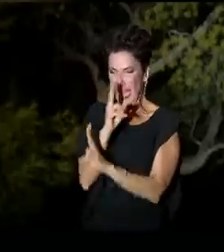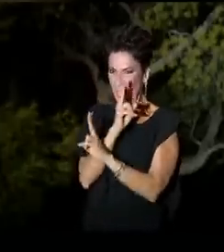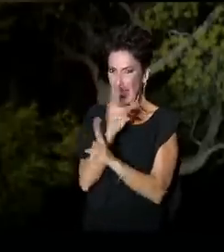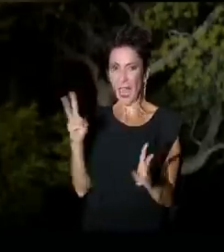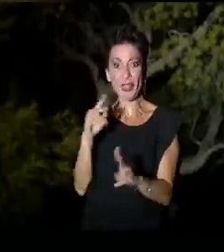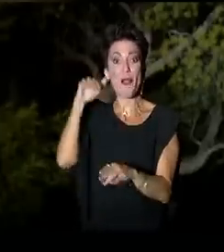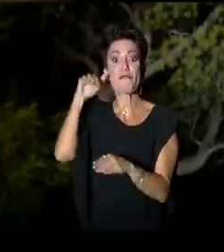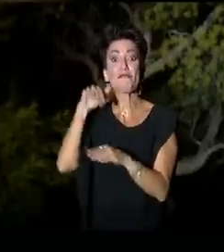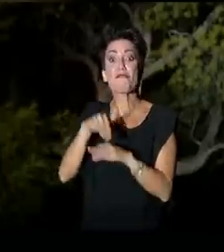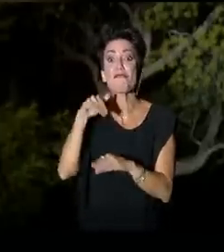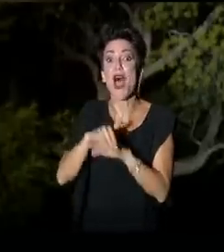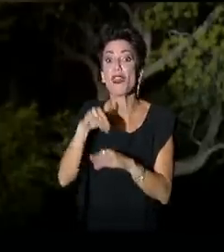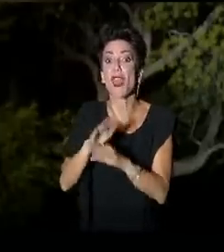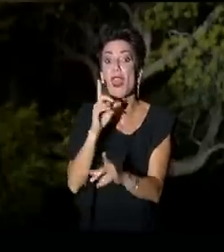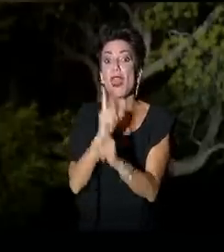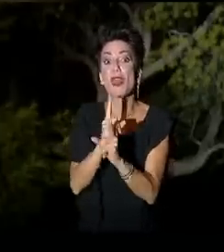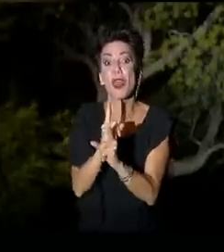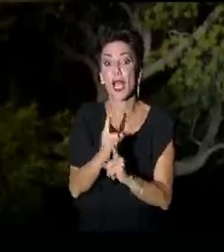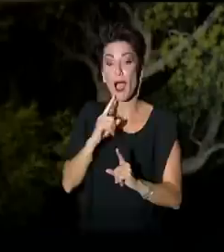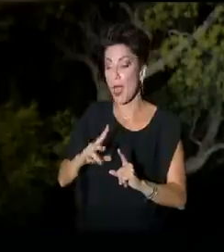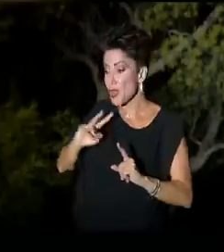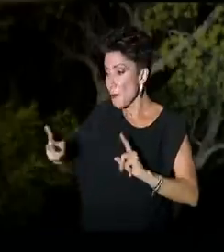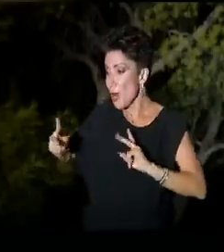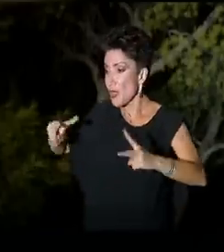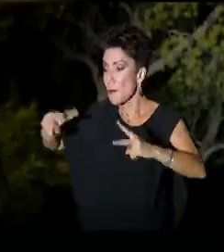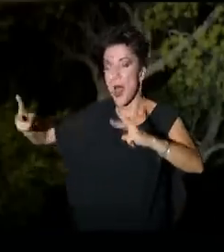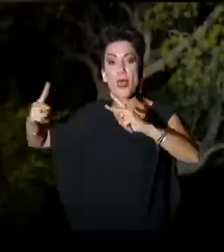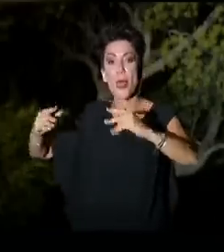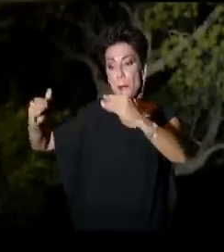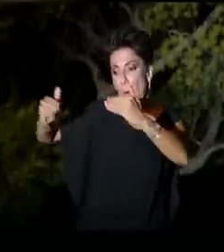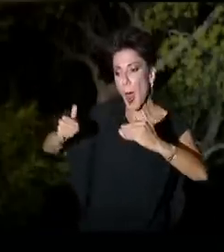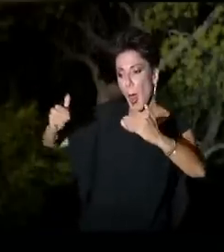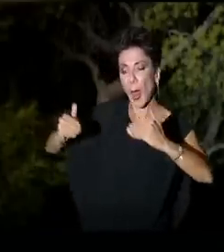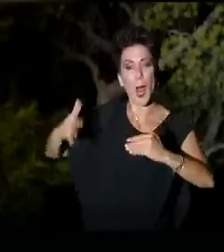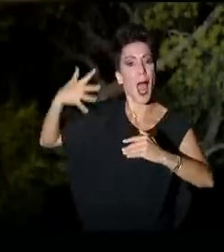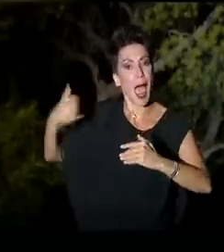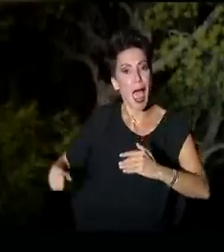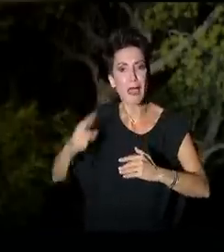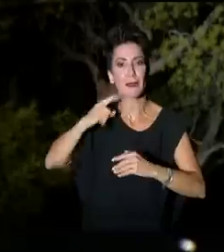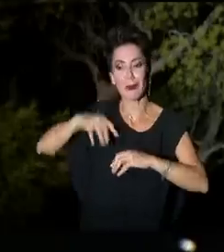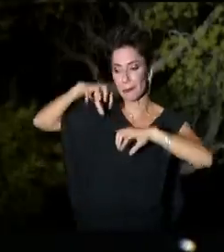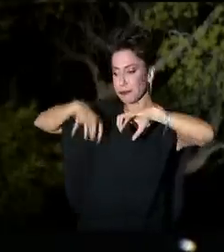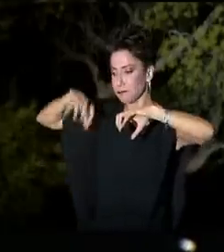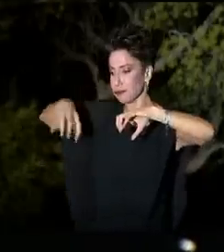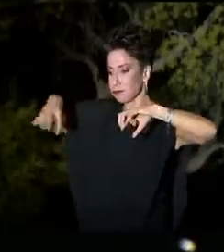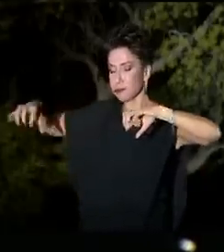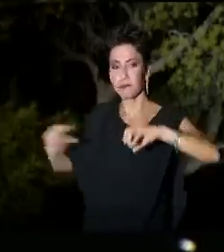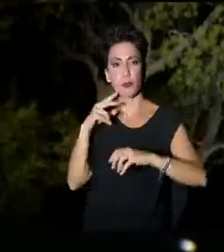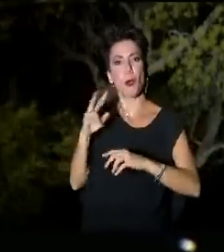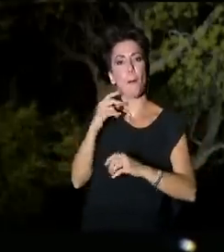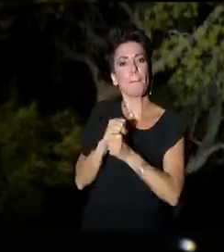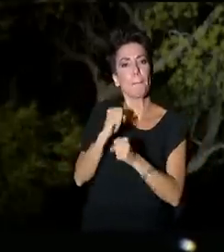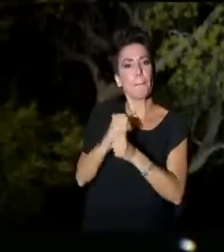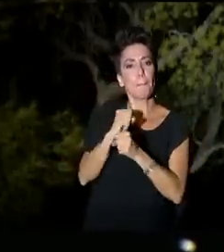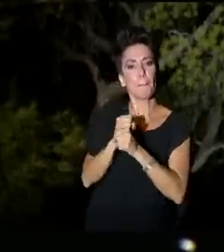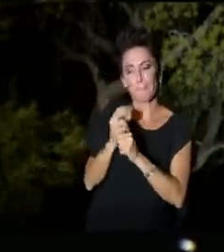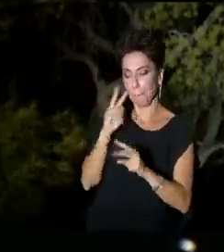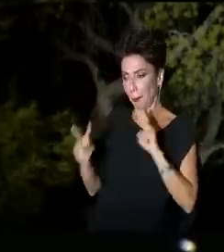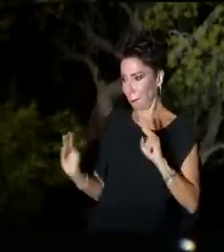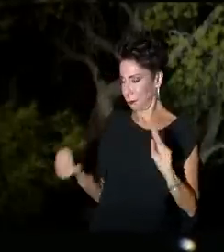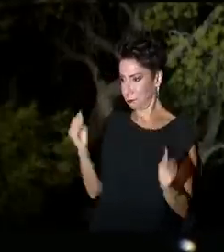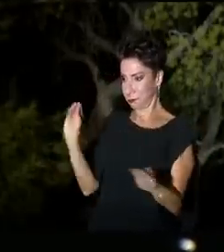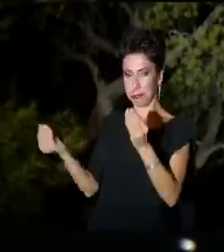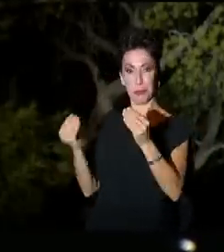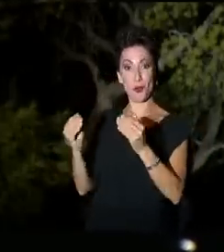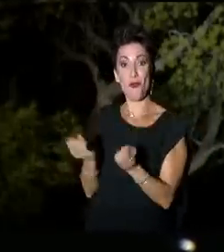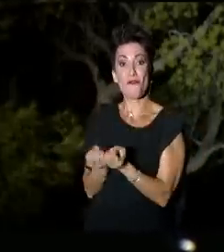νυχτερινές ώρες τα μνημεία της Νότιας Κλητίος. Και το φως θα